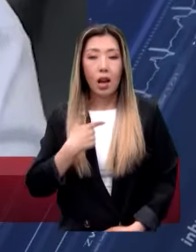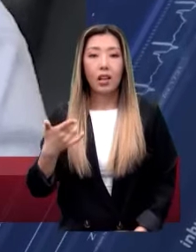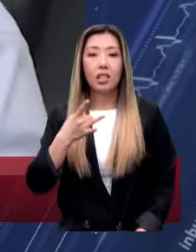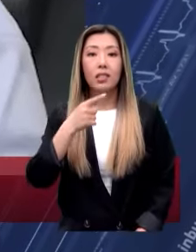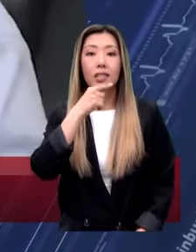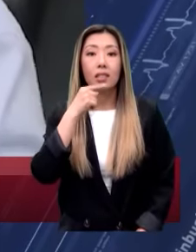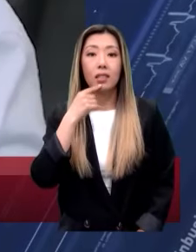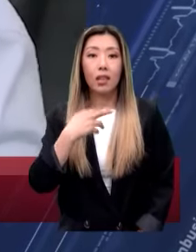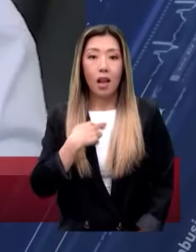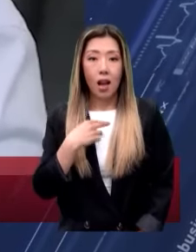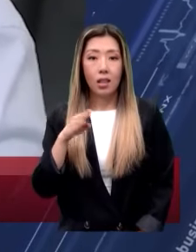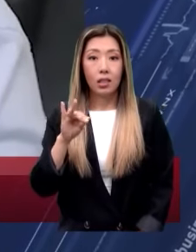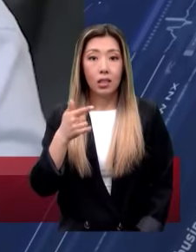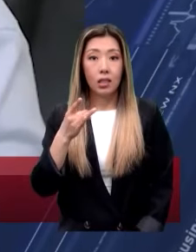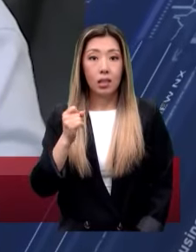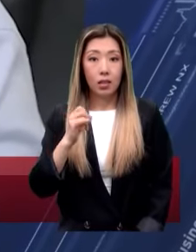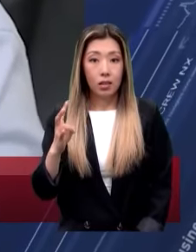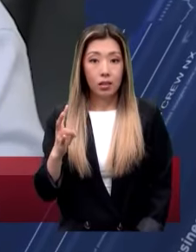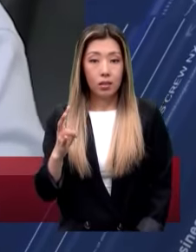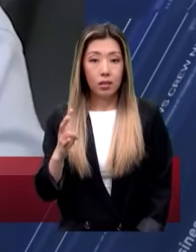Федерации, Тигран Эдмундович Киасаян.